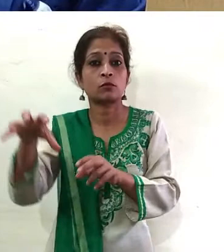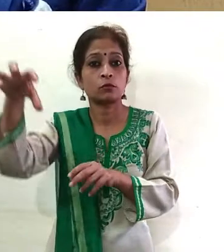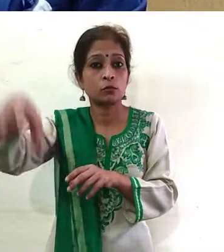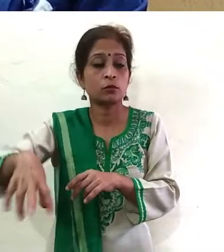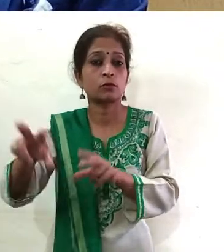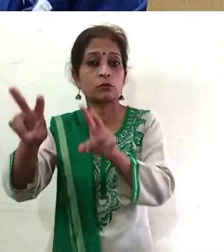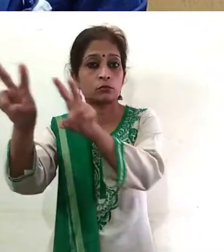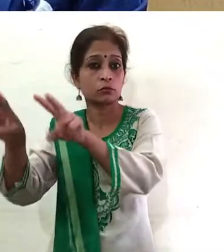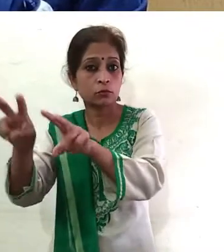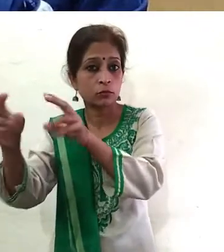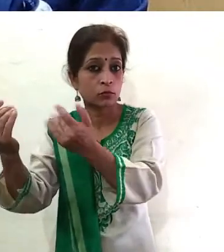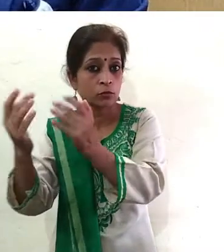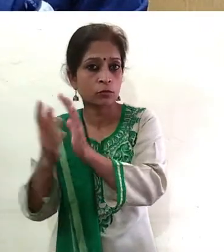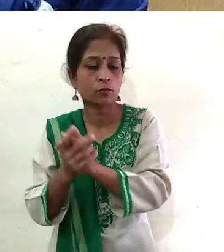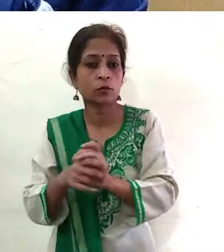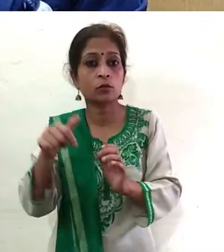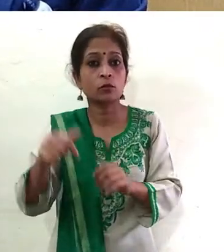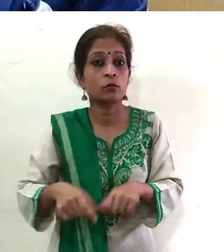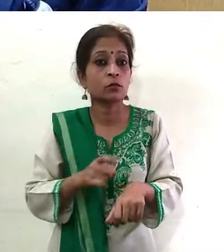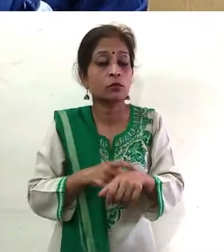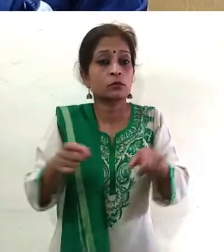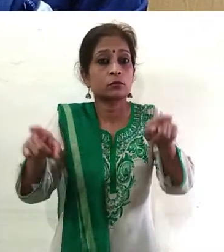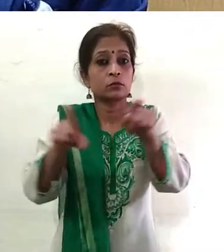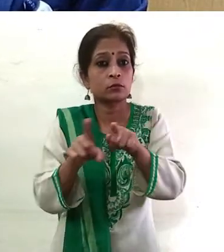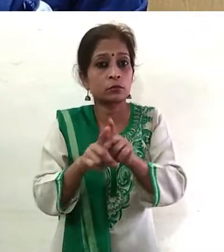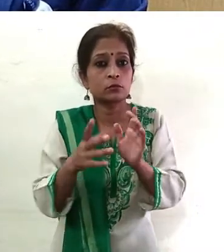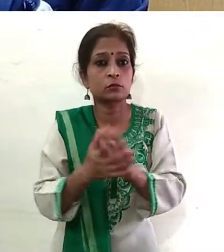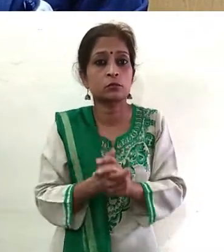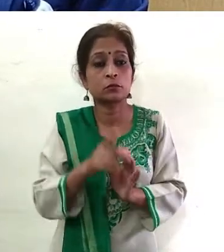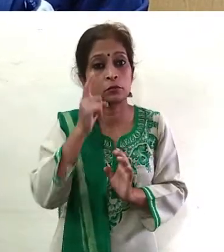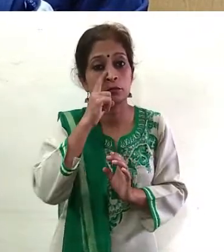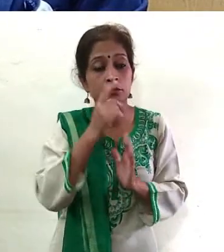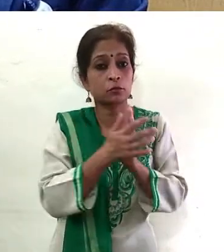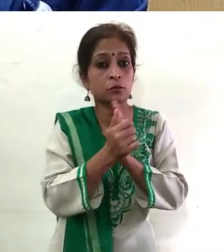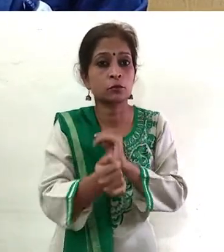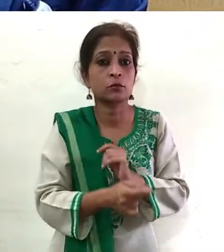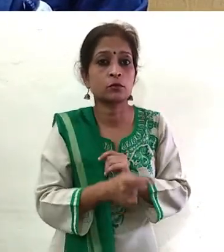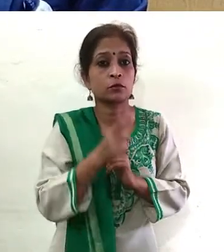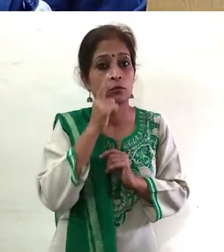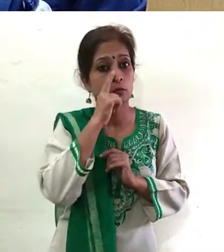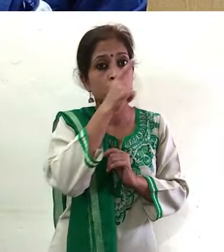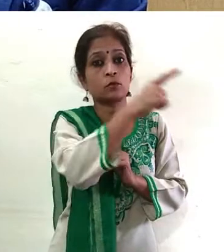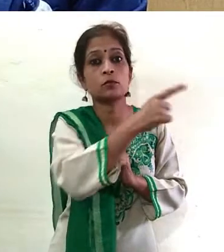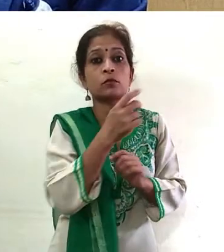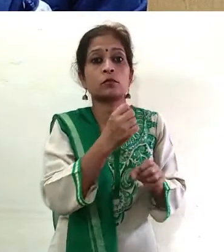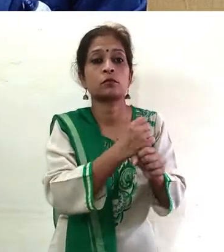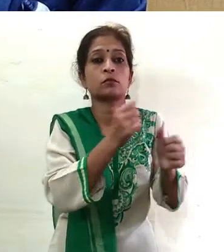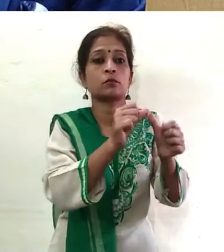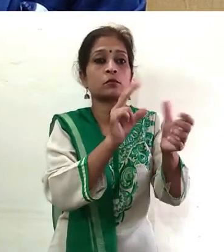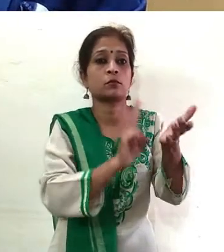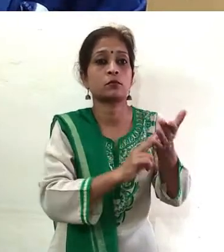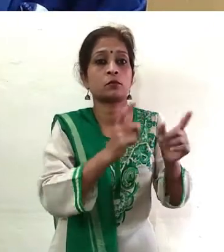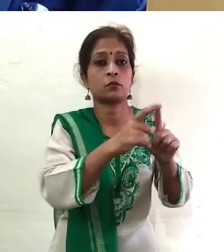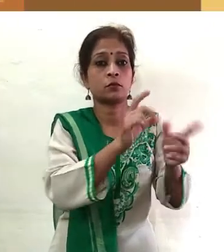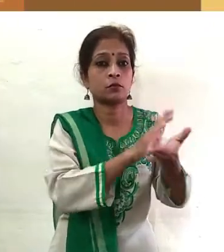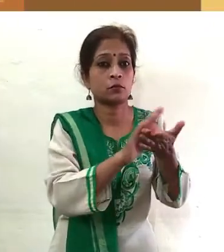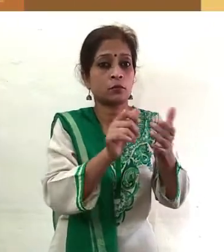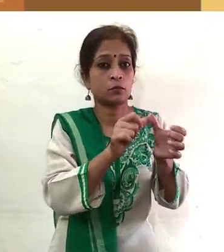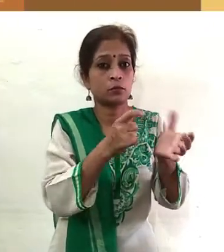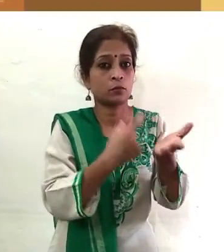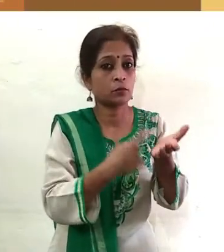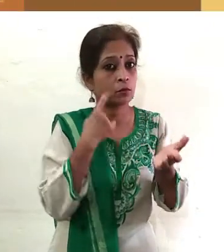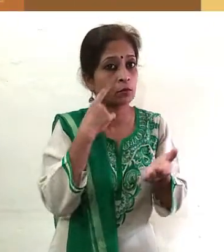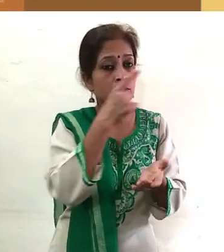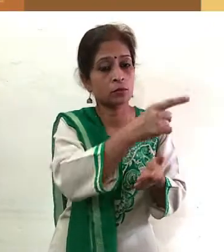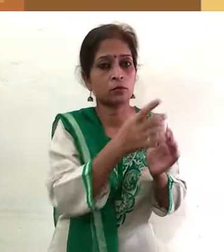उस समय की सबसे योग्य महिलाओं में से थी मांग आधारित है है तो प्रस्ताव लेकर